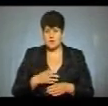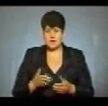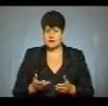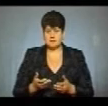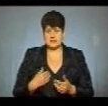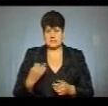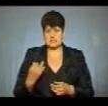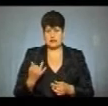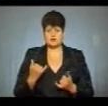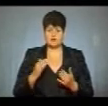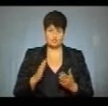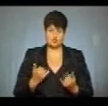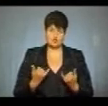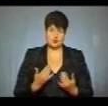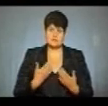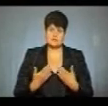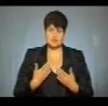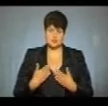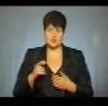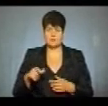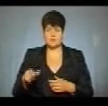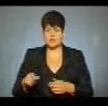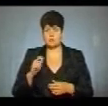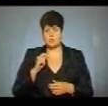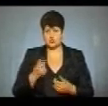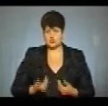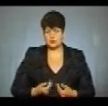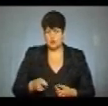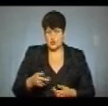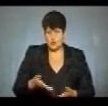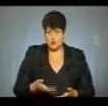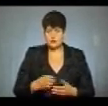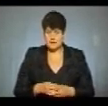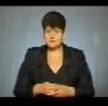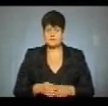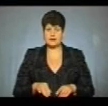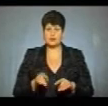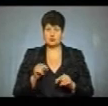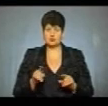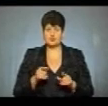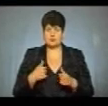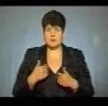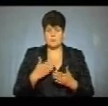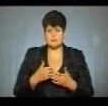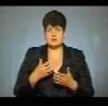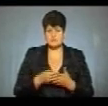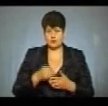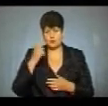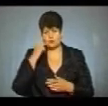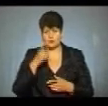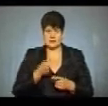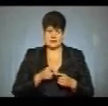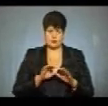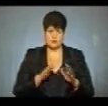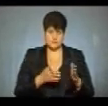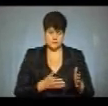мені цікаво, чи він буде сьогодні спілкуватися з громадянами України, які живуть в Тернополі. Також тому що ми маємо свою думку на рахунок всіх цих подій.